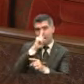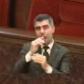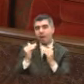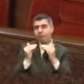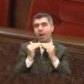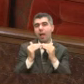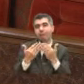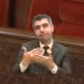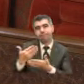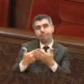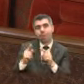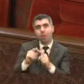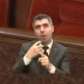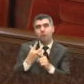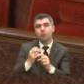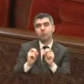صيغه اللي ممكن نثبتوا بها